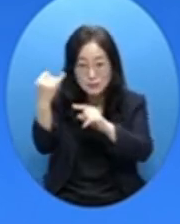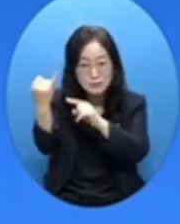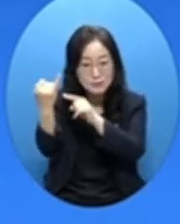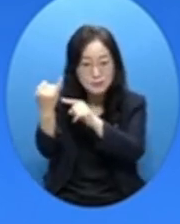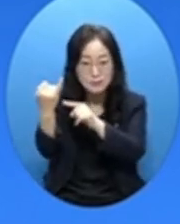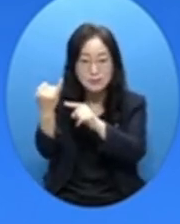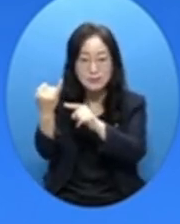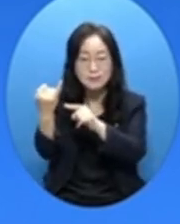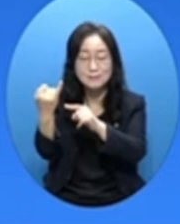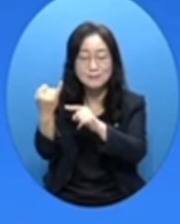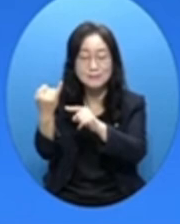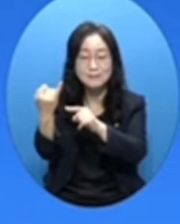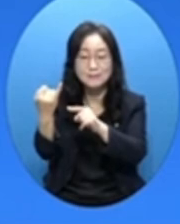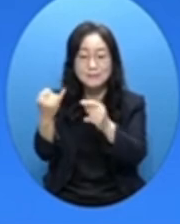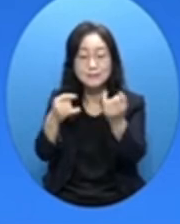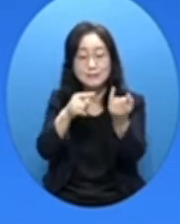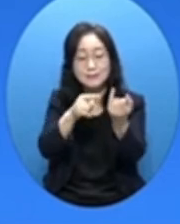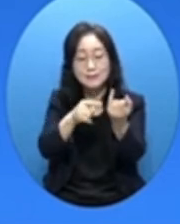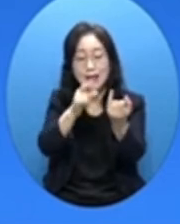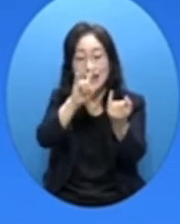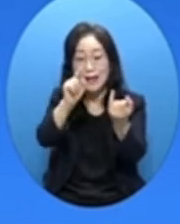그 앤을